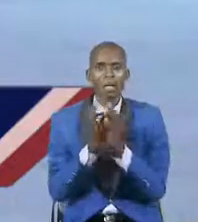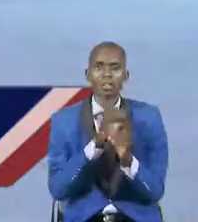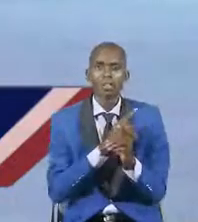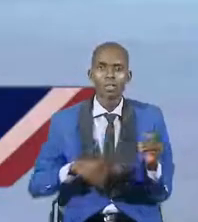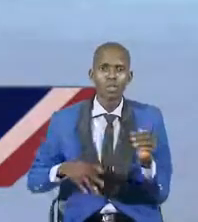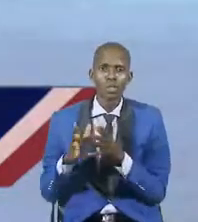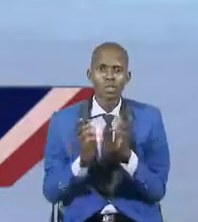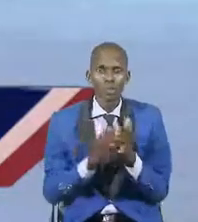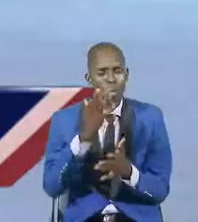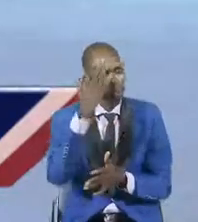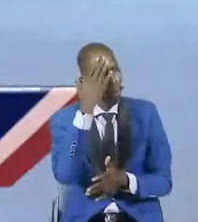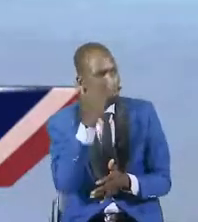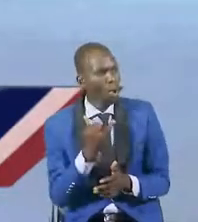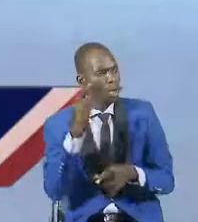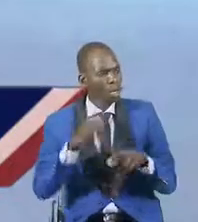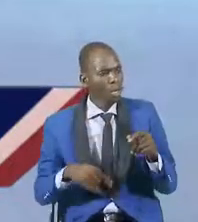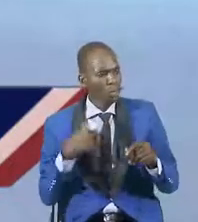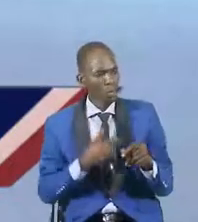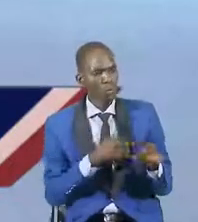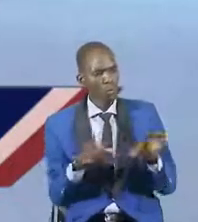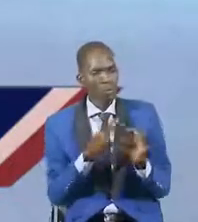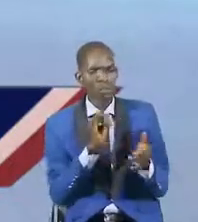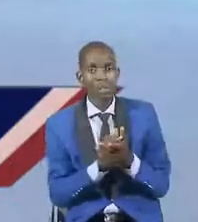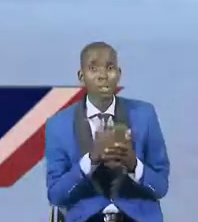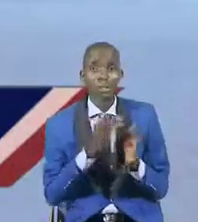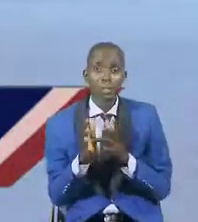Matthieu 17, verset 20.